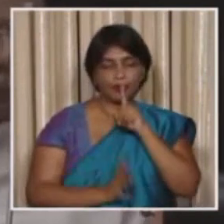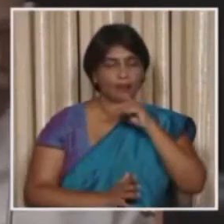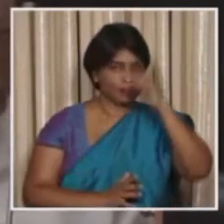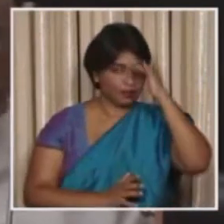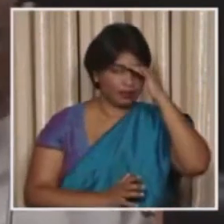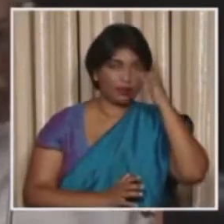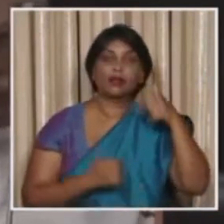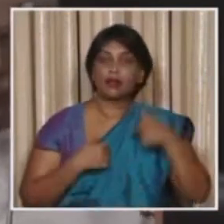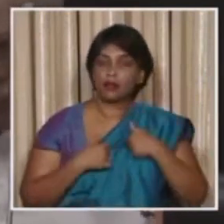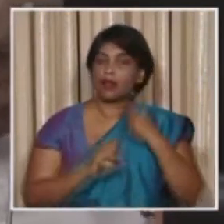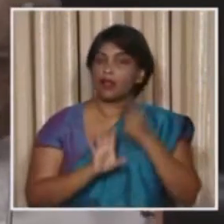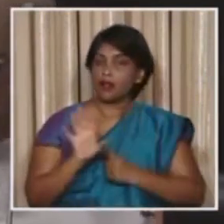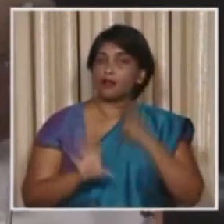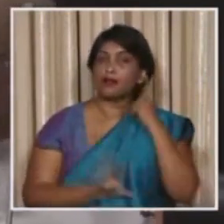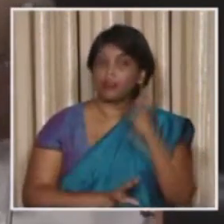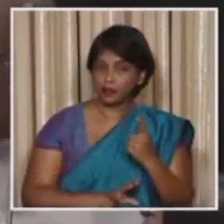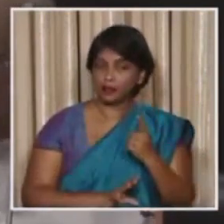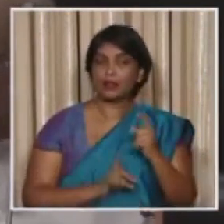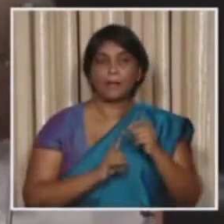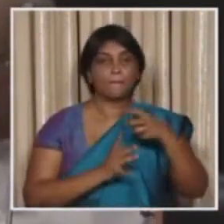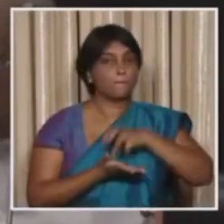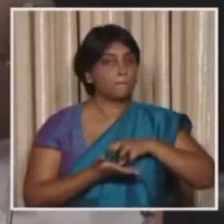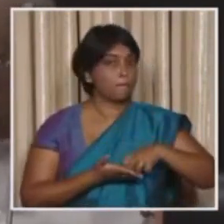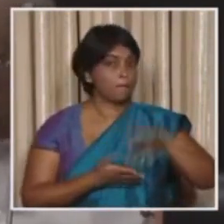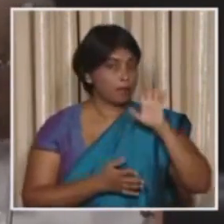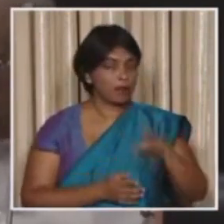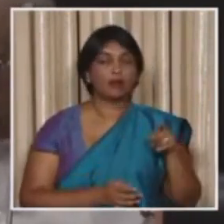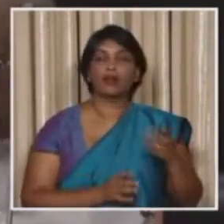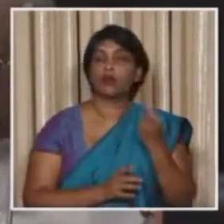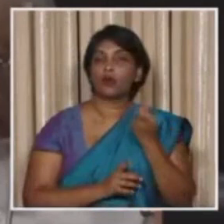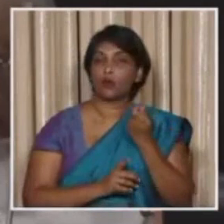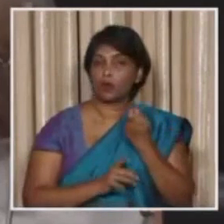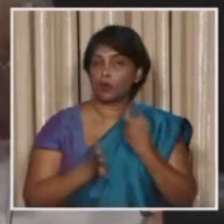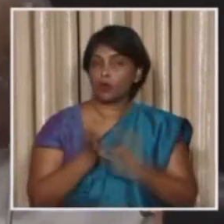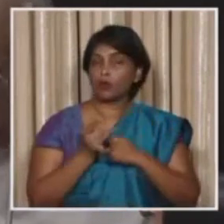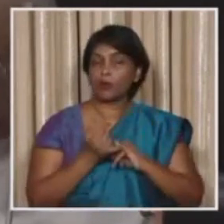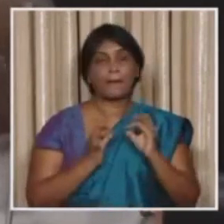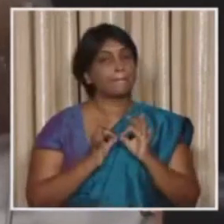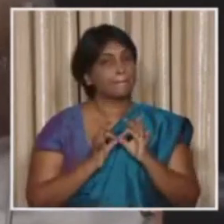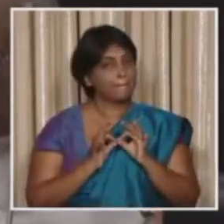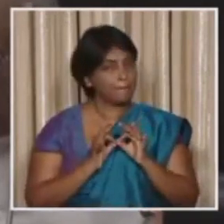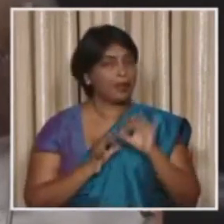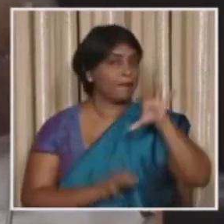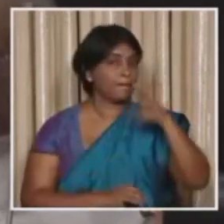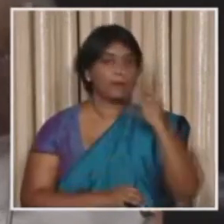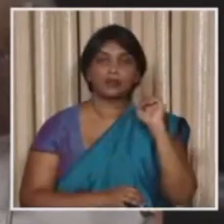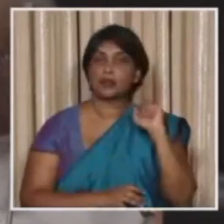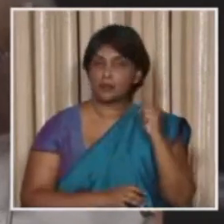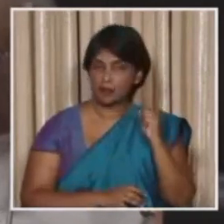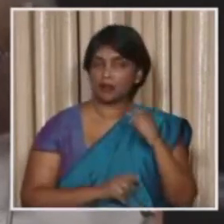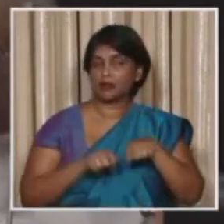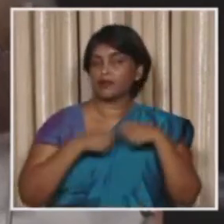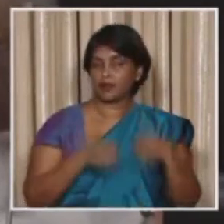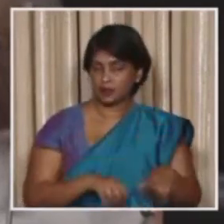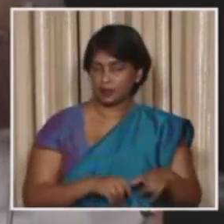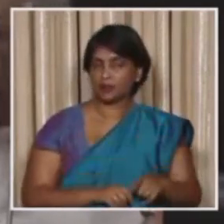කතානායකතුමනි, අපි අවුරුද්දකට පළාත් සභාව වෙනුවෙන් රුපියල් බිලියන 550ක් පමණ වැය